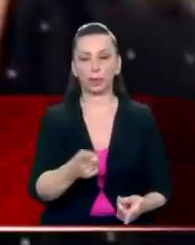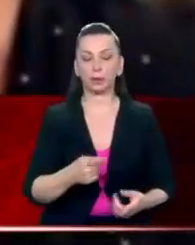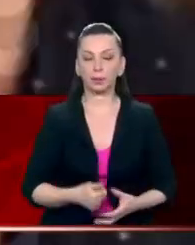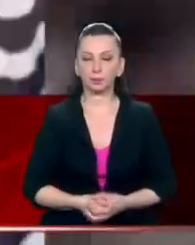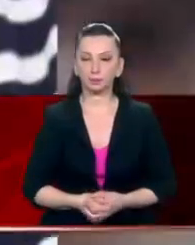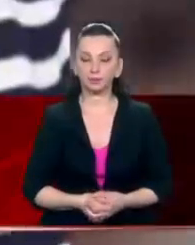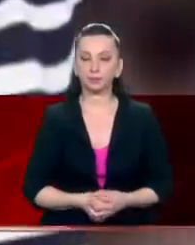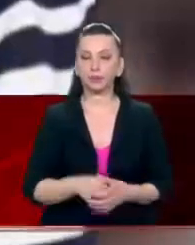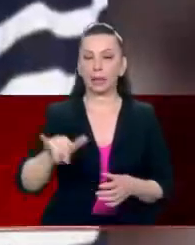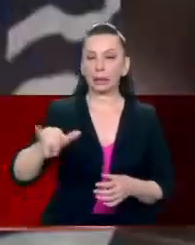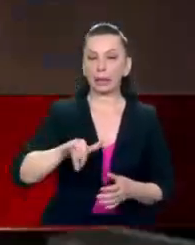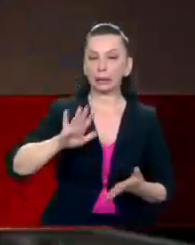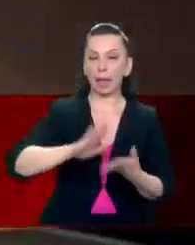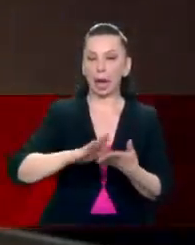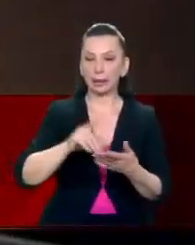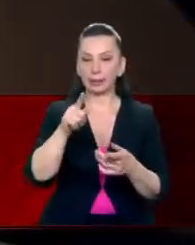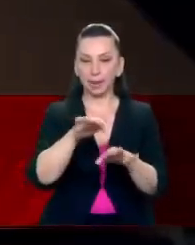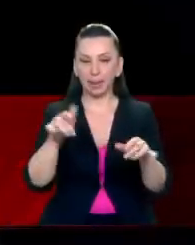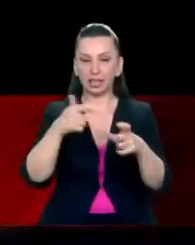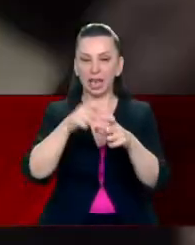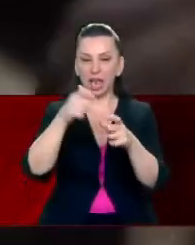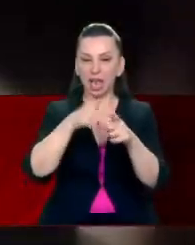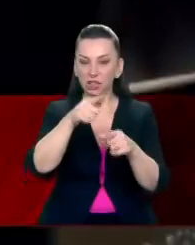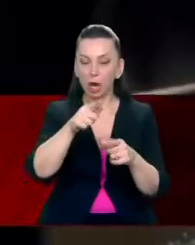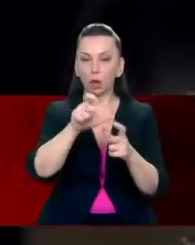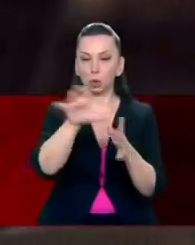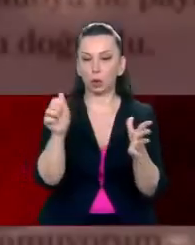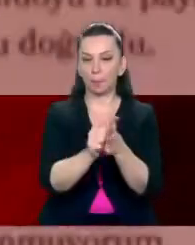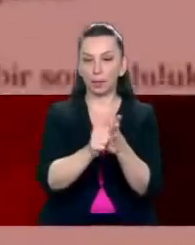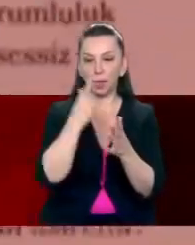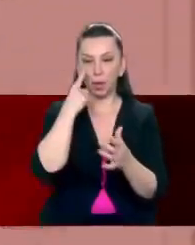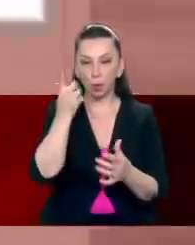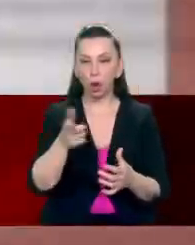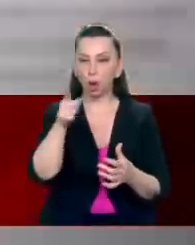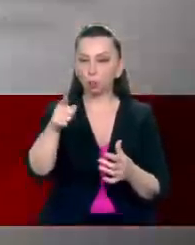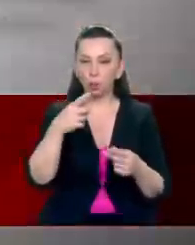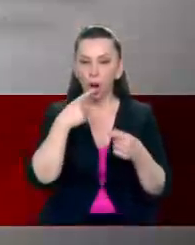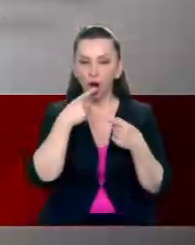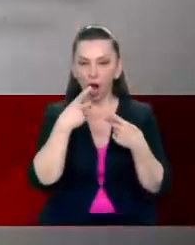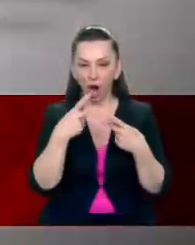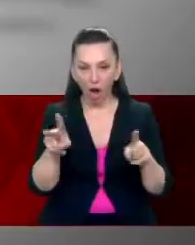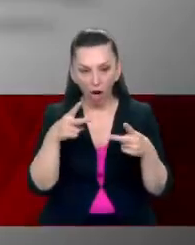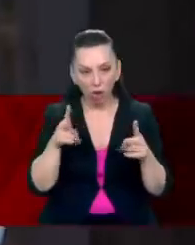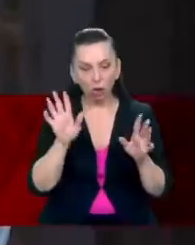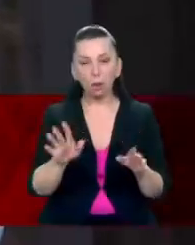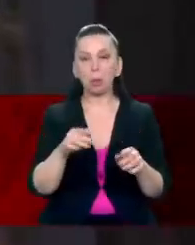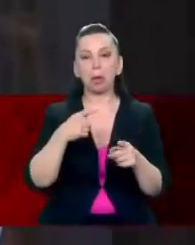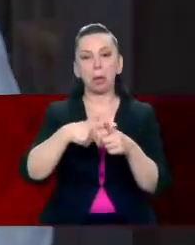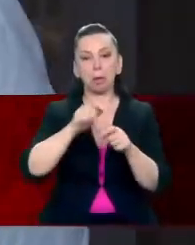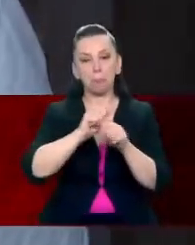demişti yakın arkadaşı Piyanist Ece dağsan sosyal medyadan tam kanın açıklamasını paylaşarak destek